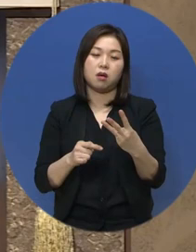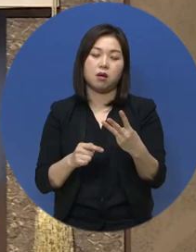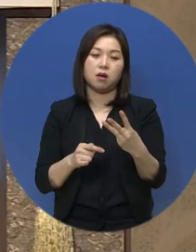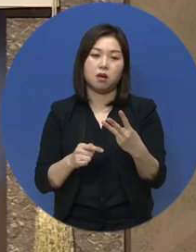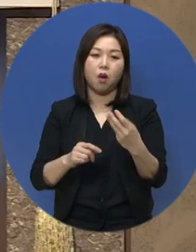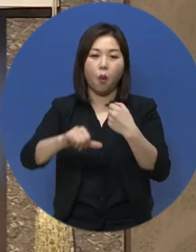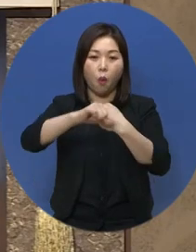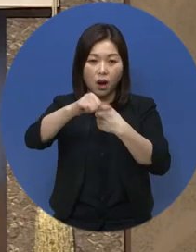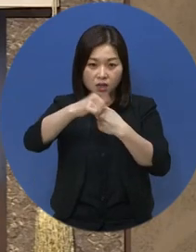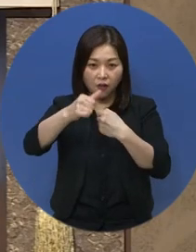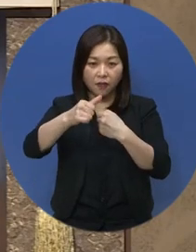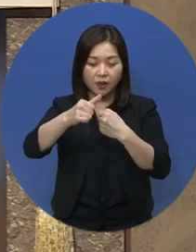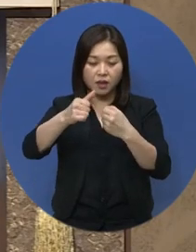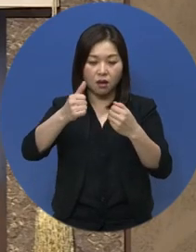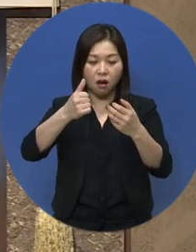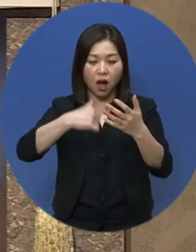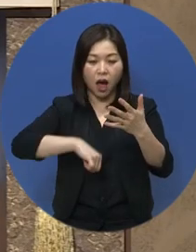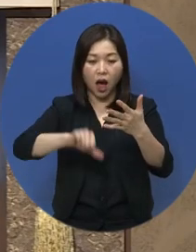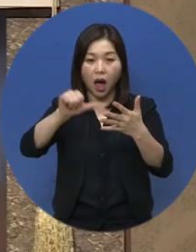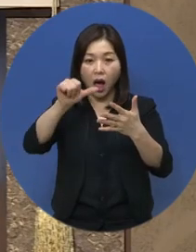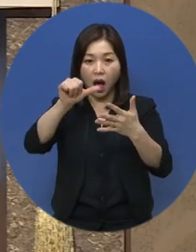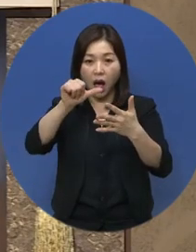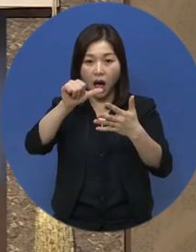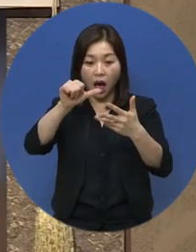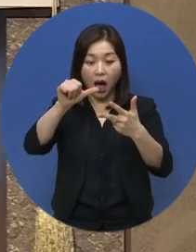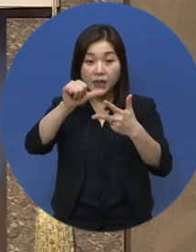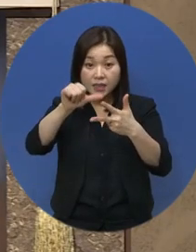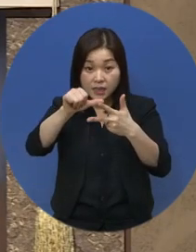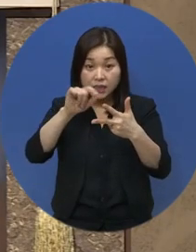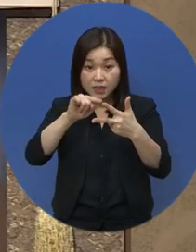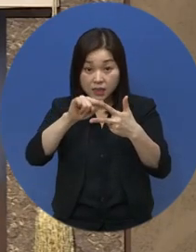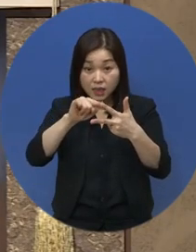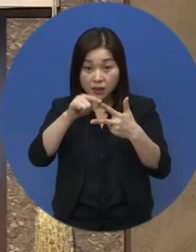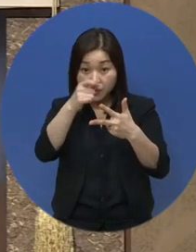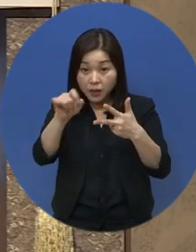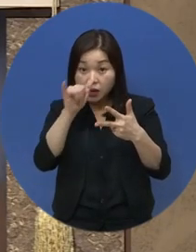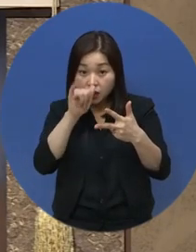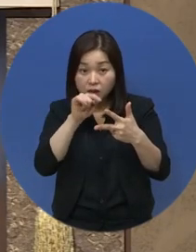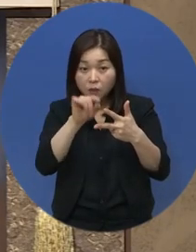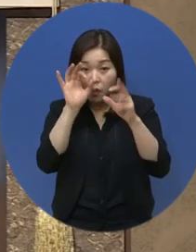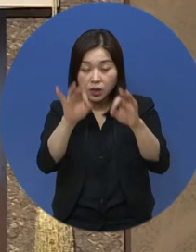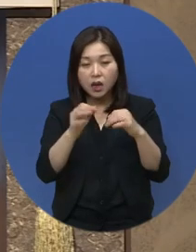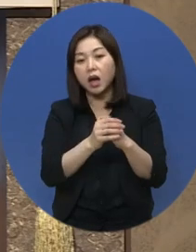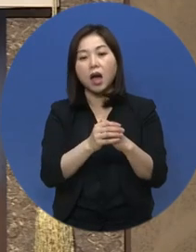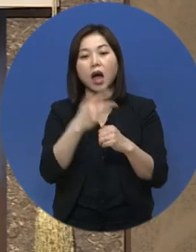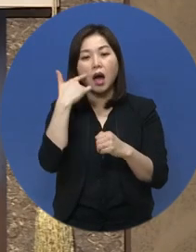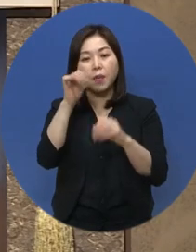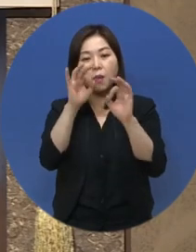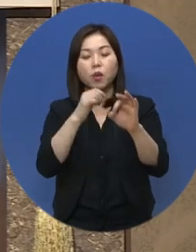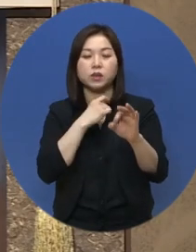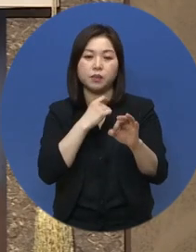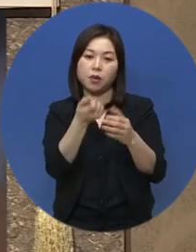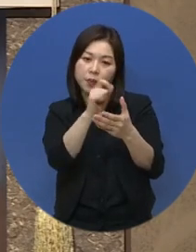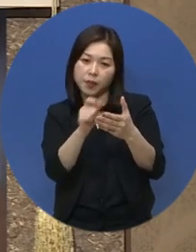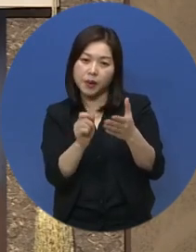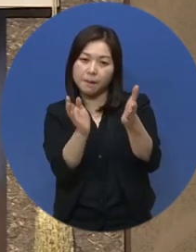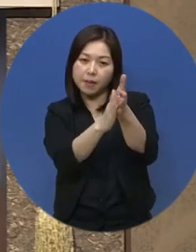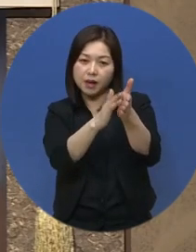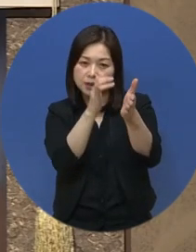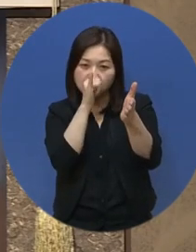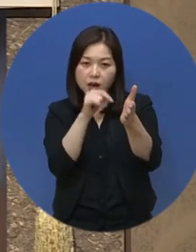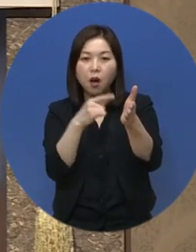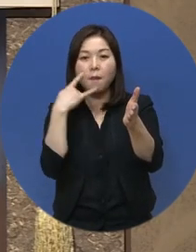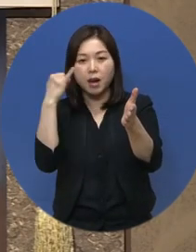아이가 써놓은 글귀가 보인 거예요. 삐뚤삐뚤한 글씨로 아빠 보고 싶어요 라고요. 그래서 이